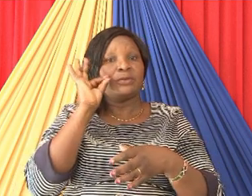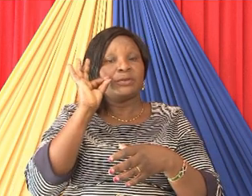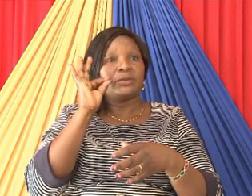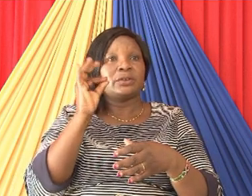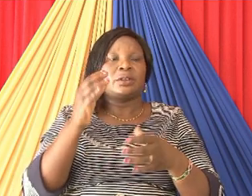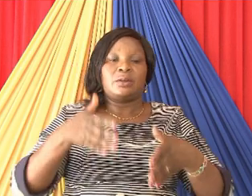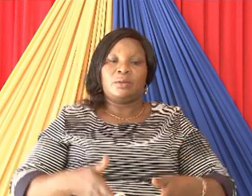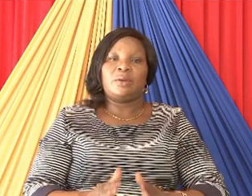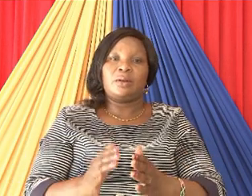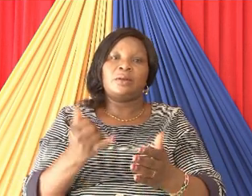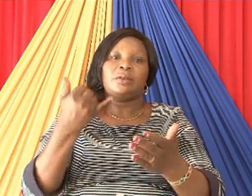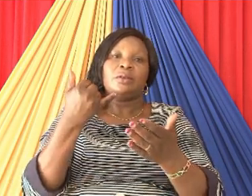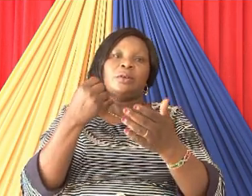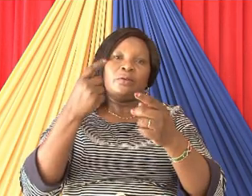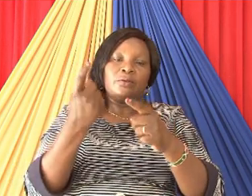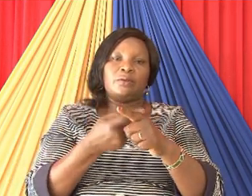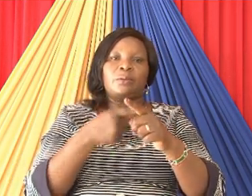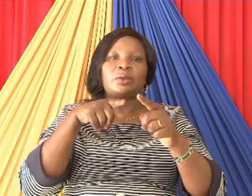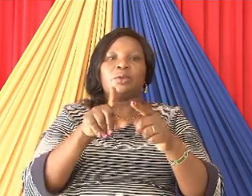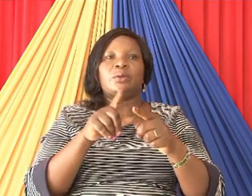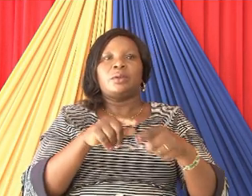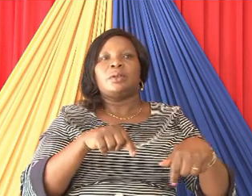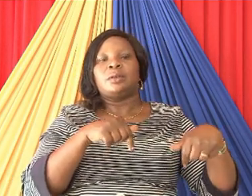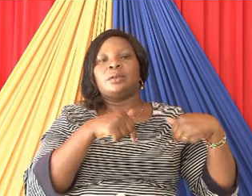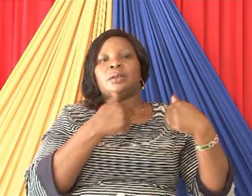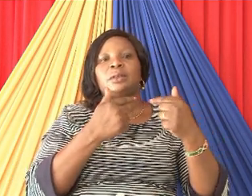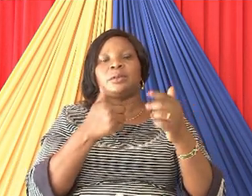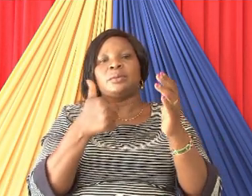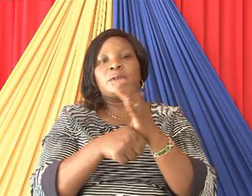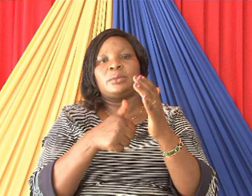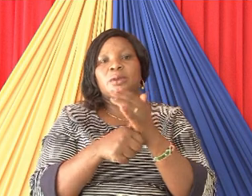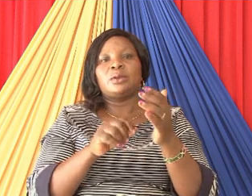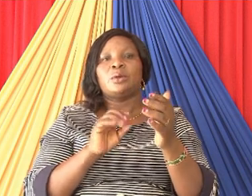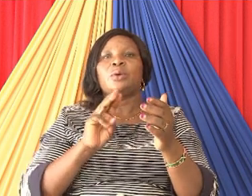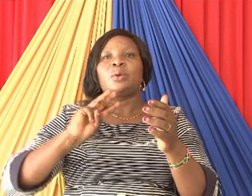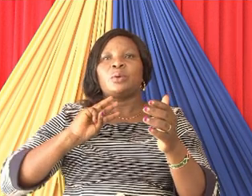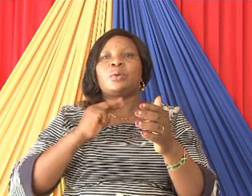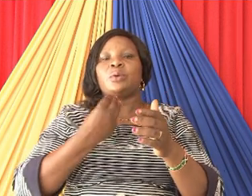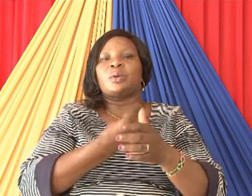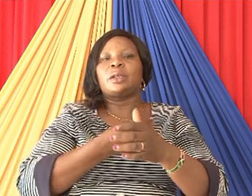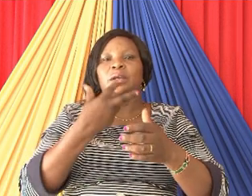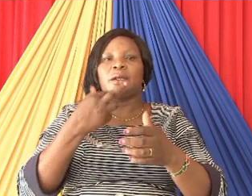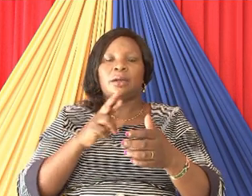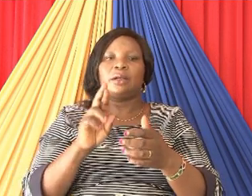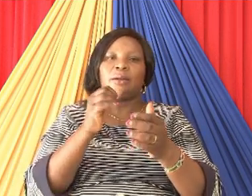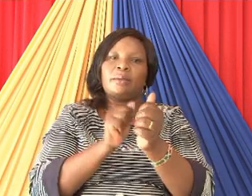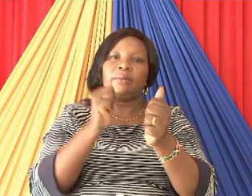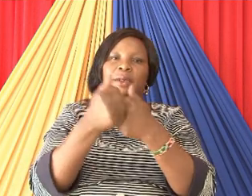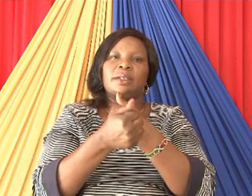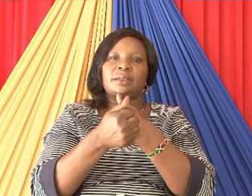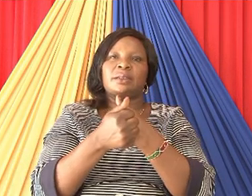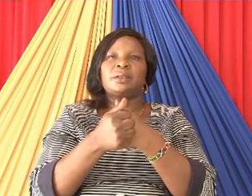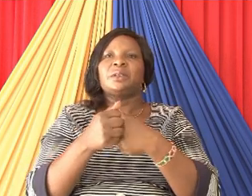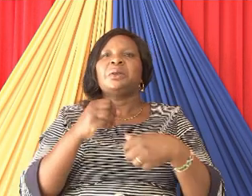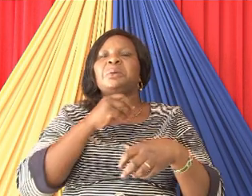moyo wako. Mambo mengi na shida tunazopitia katika maisha yetu, mambo mengi ambayo tunayonungunikia